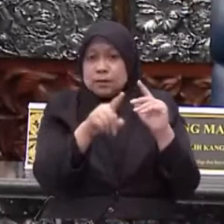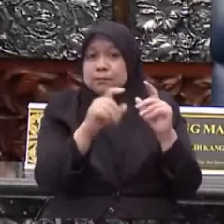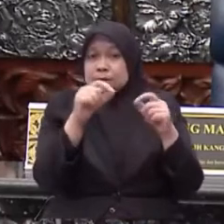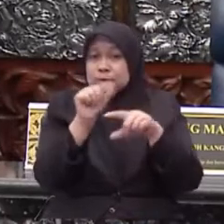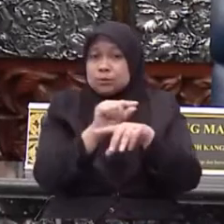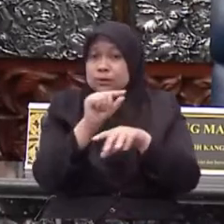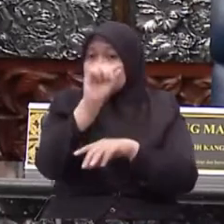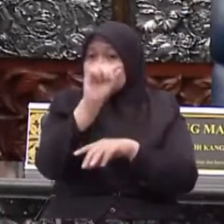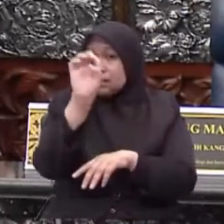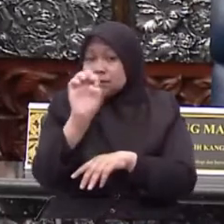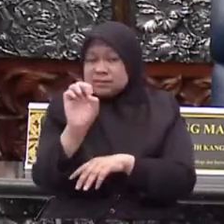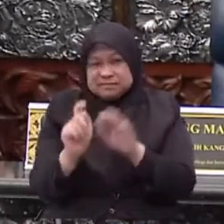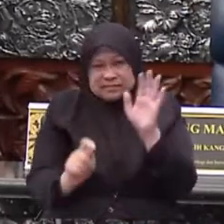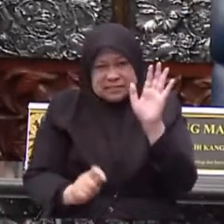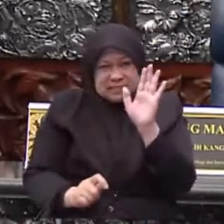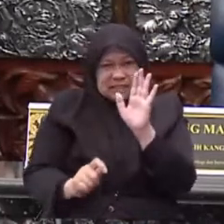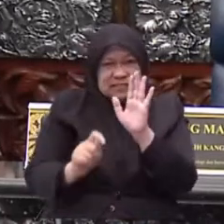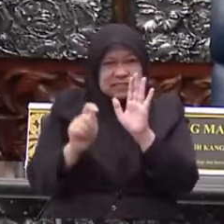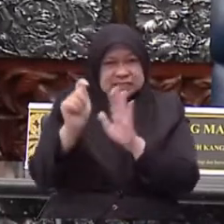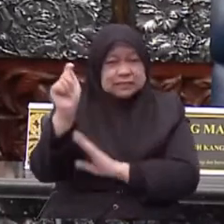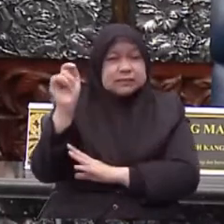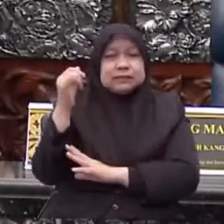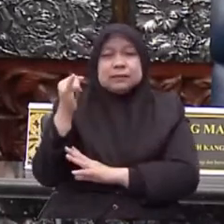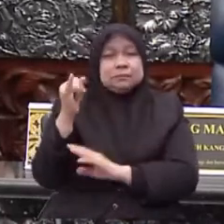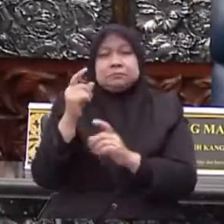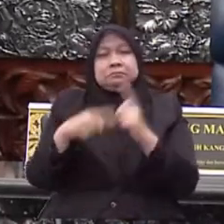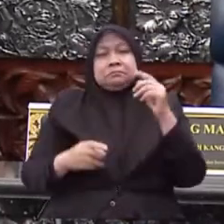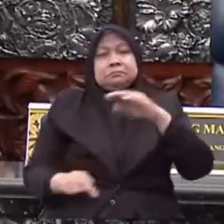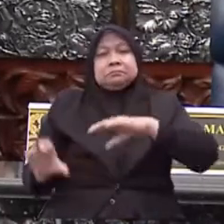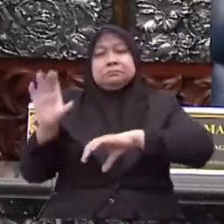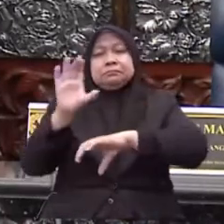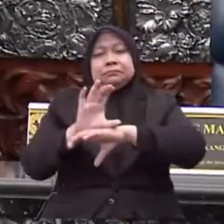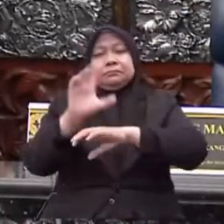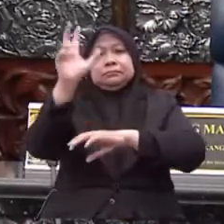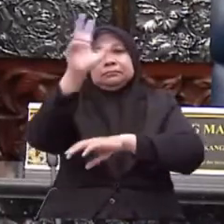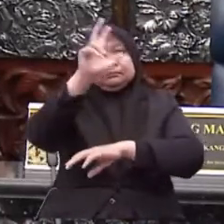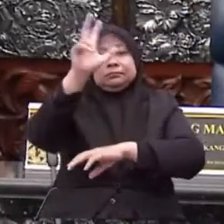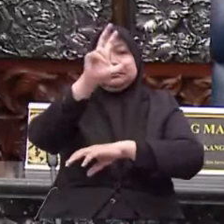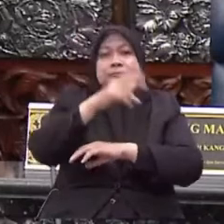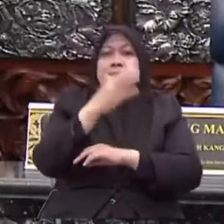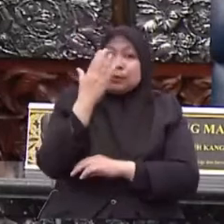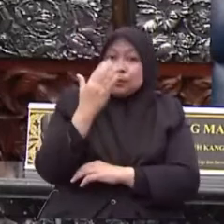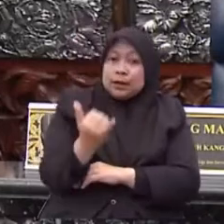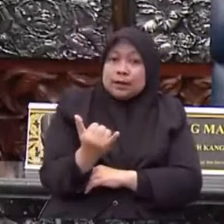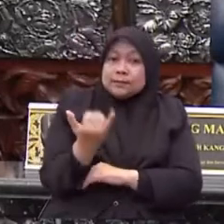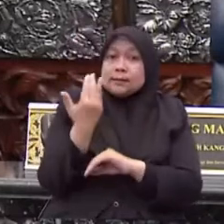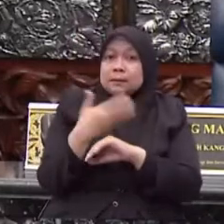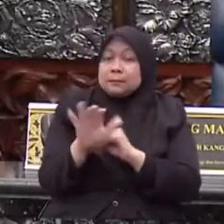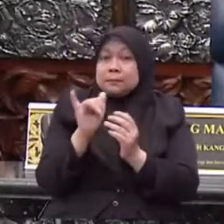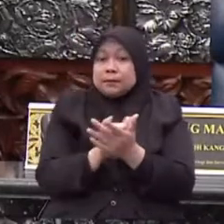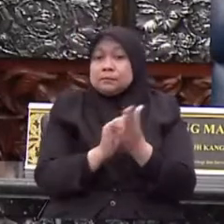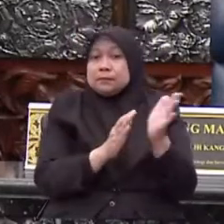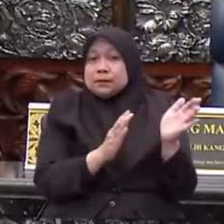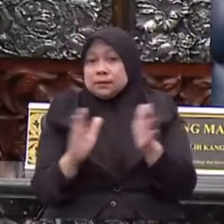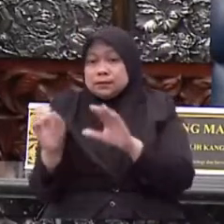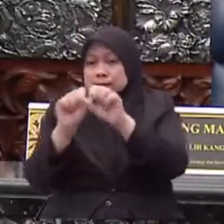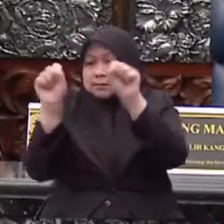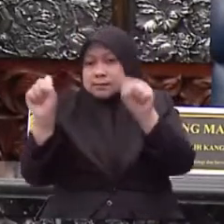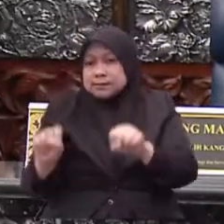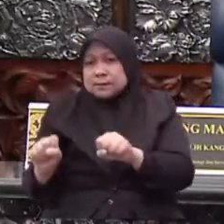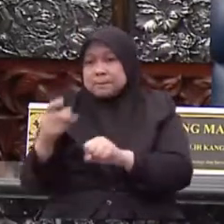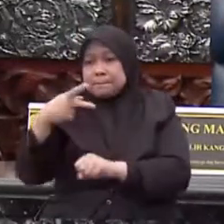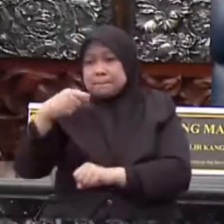pada jumlah yang tinggi tidak lagi akan dapat subsidi daripada kerajaan ini selepas pelaksanaan sistem